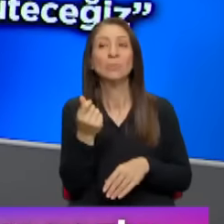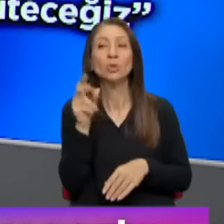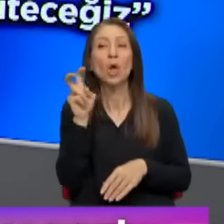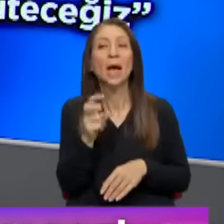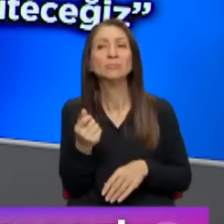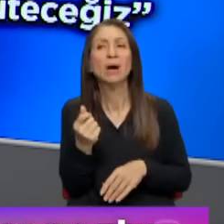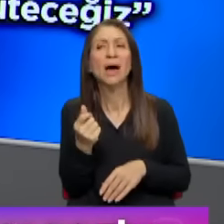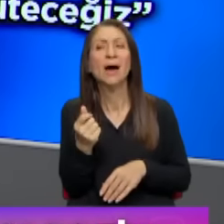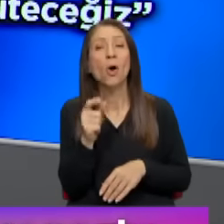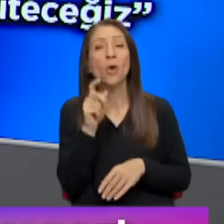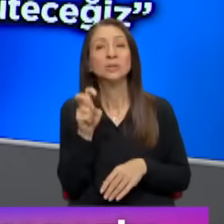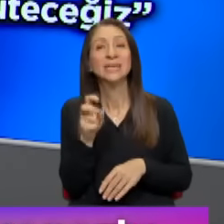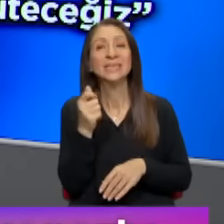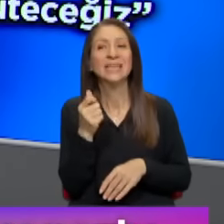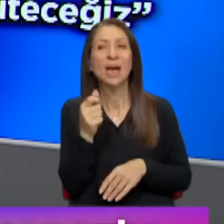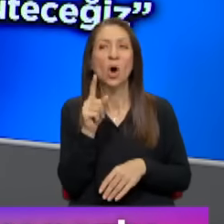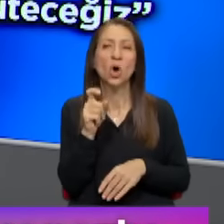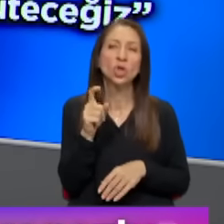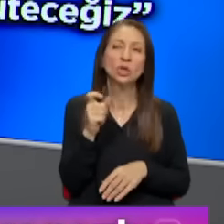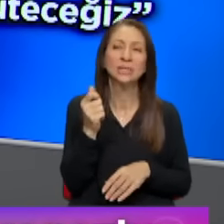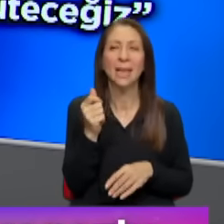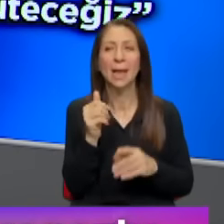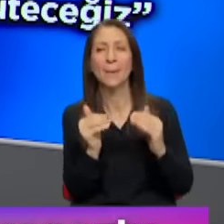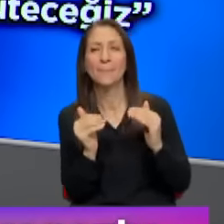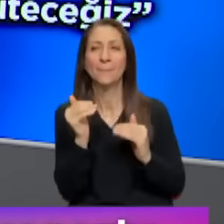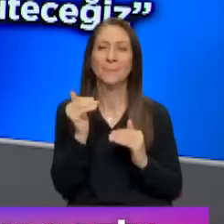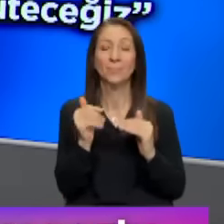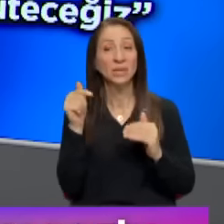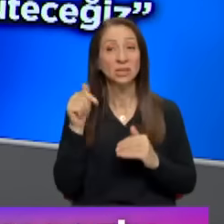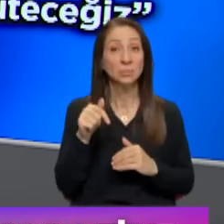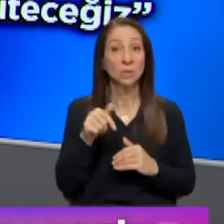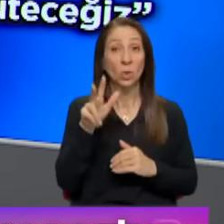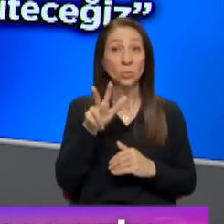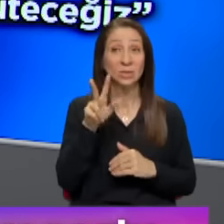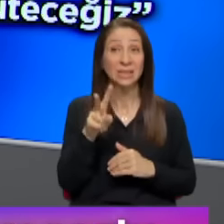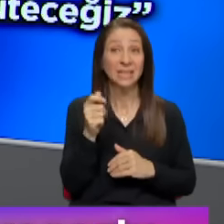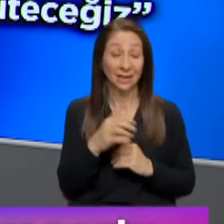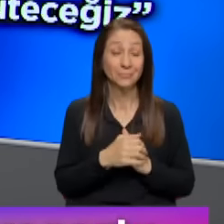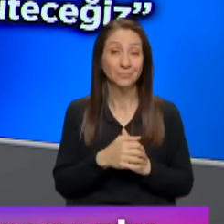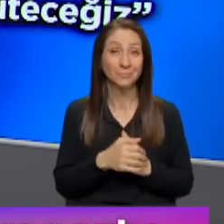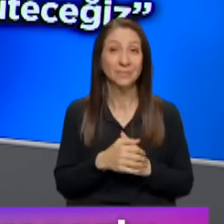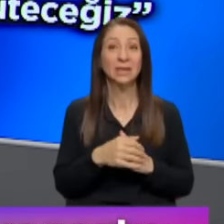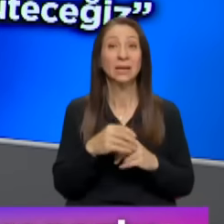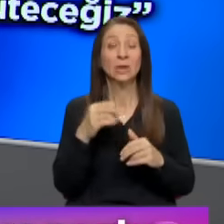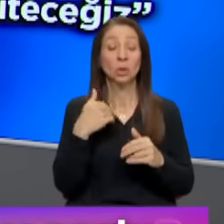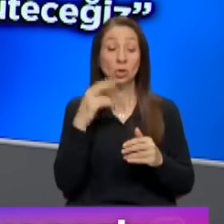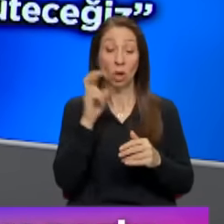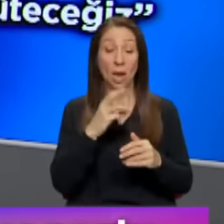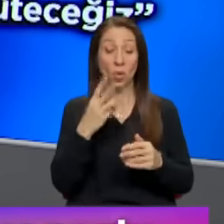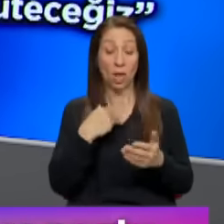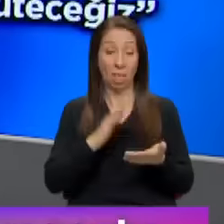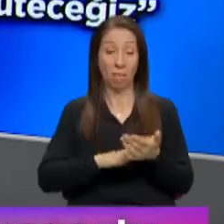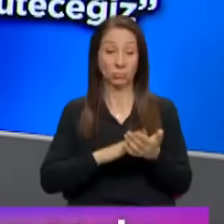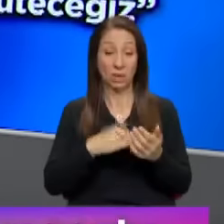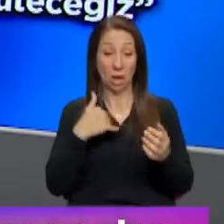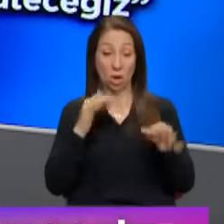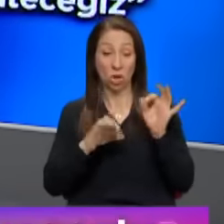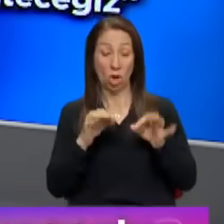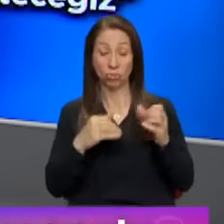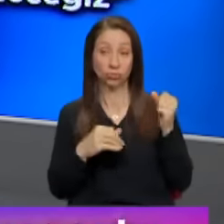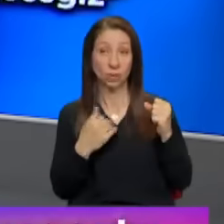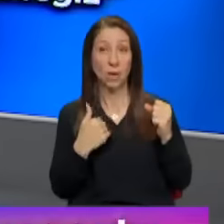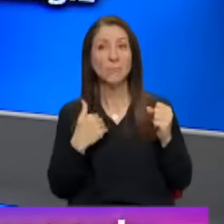ne kadardı? 18 lira, 19 lira seviyelerinde. Şimdi 32 lira. Kur kontrolümüz altında. Öngörülebilir